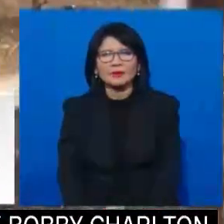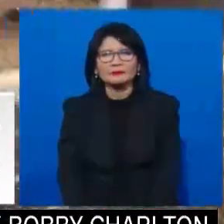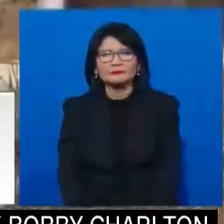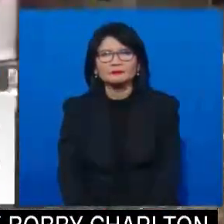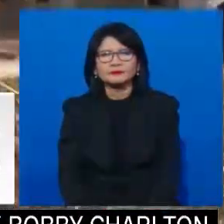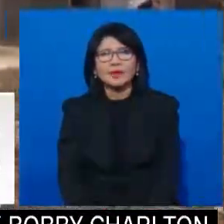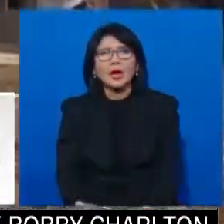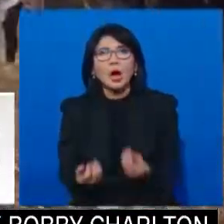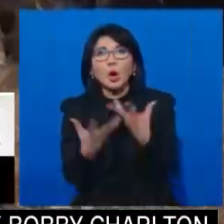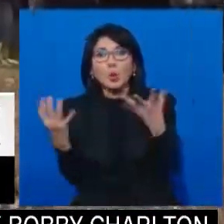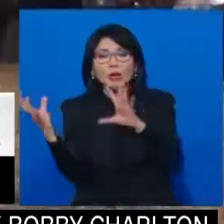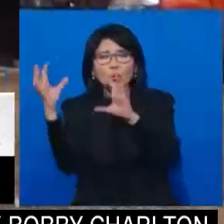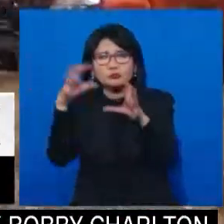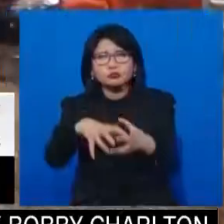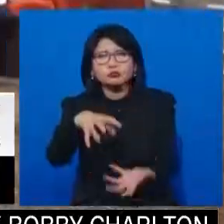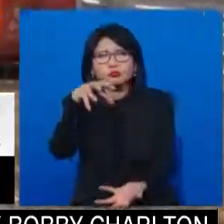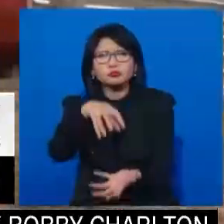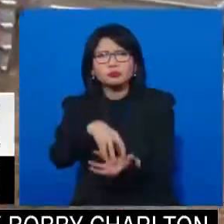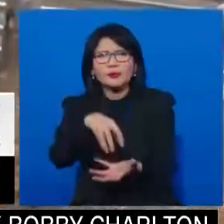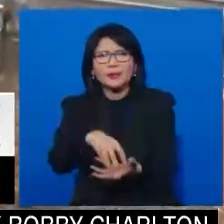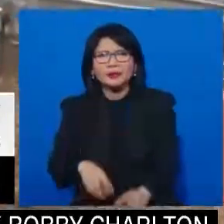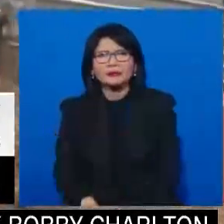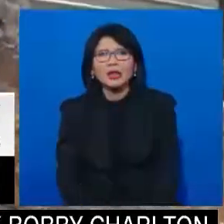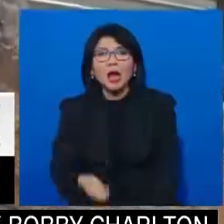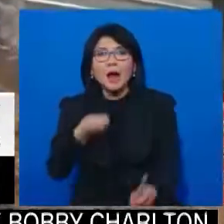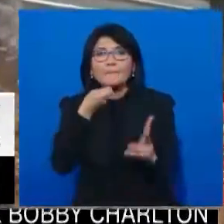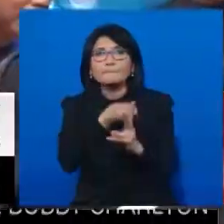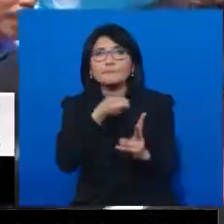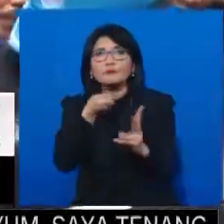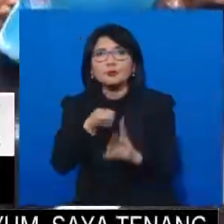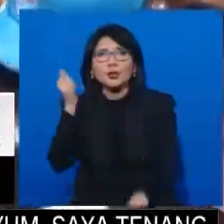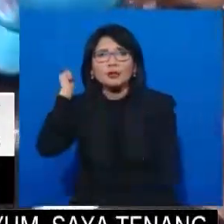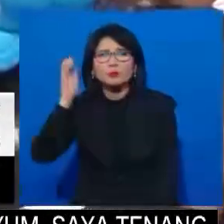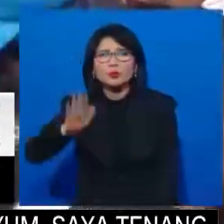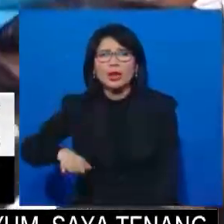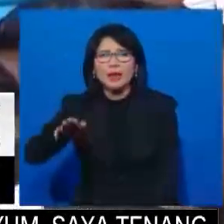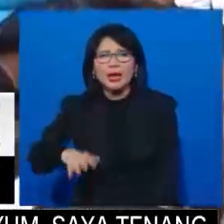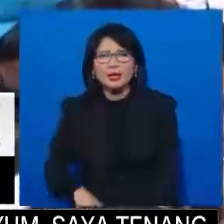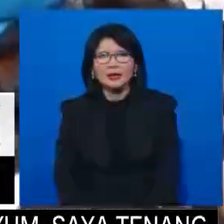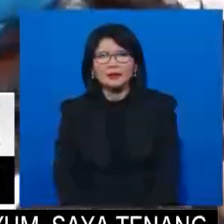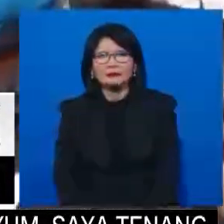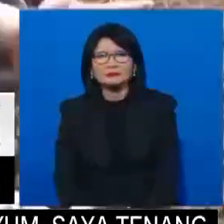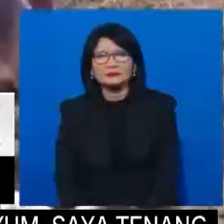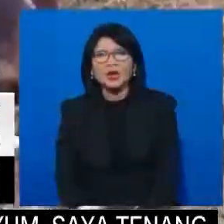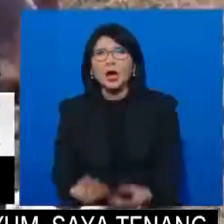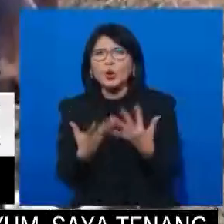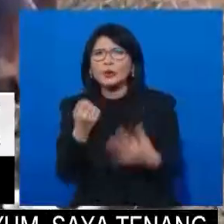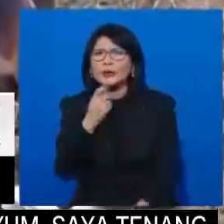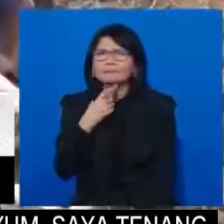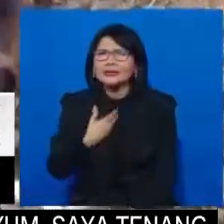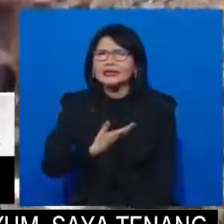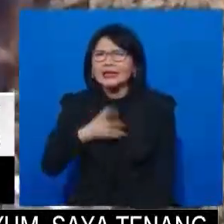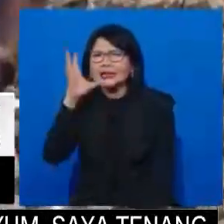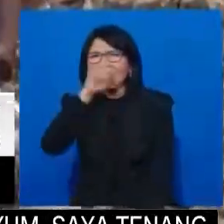Sementara itu warga memenuhi lokasi sekitar tempat kejadian pembunuhan ibu dan anak di Jalan Cagak Subang. Warga mengaku penasaran